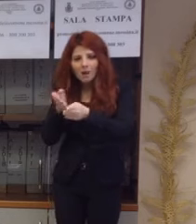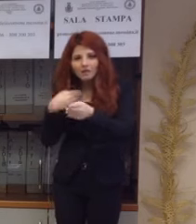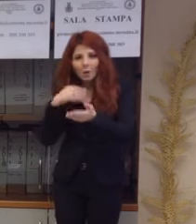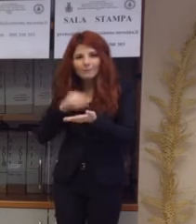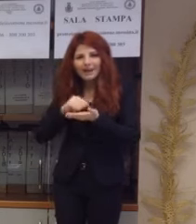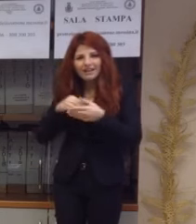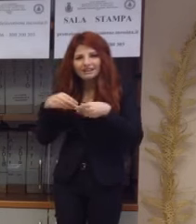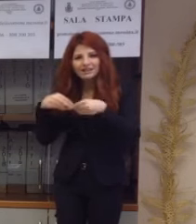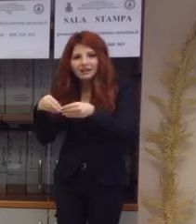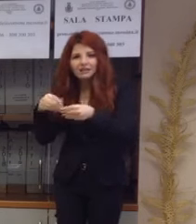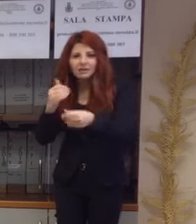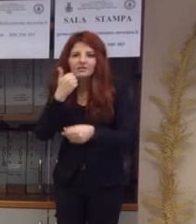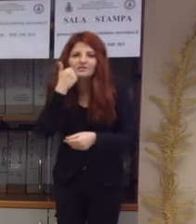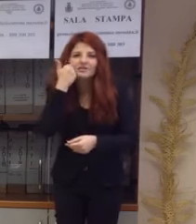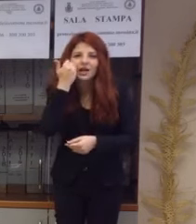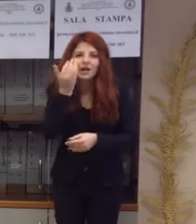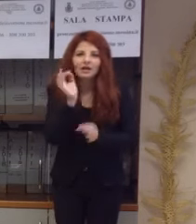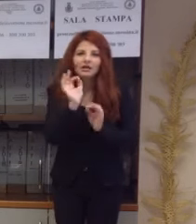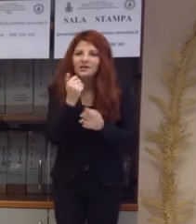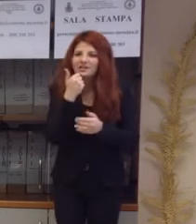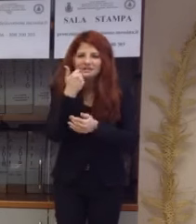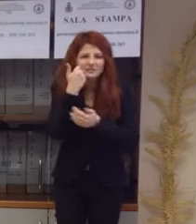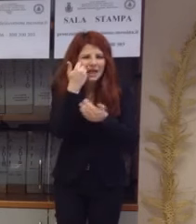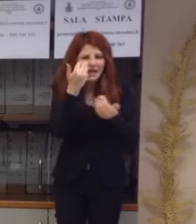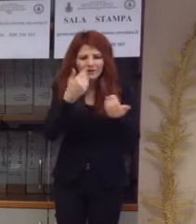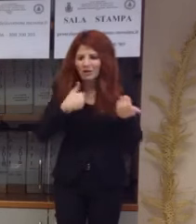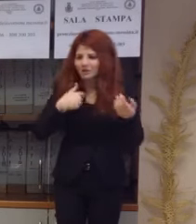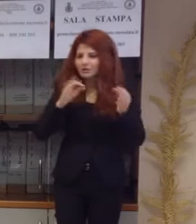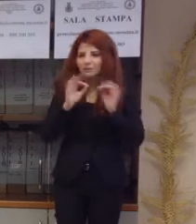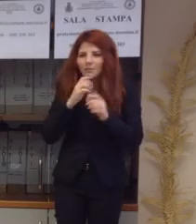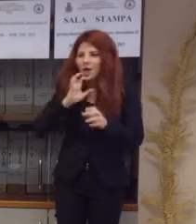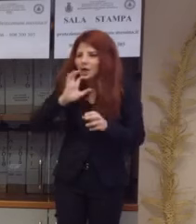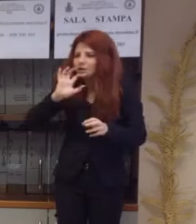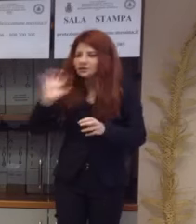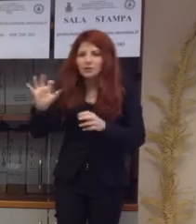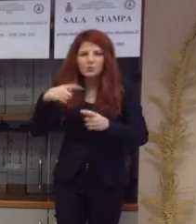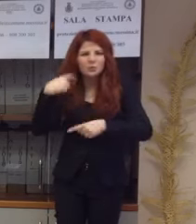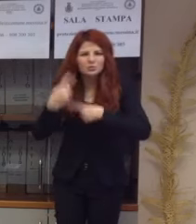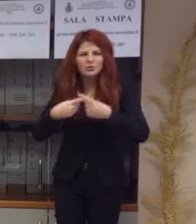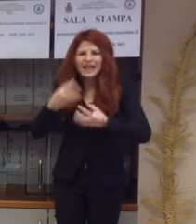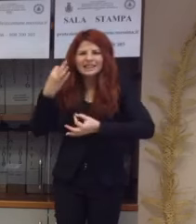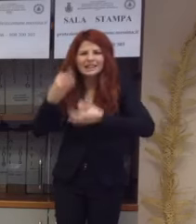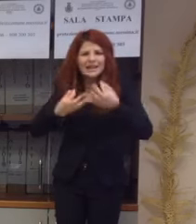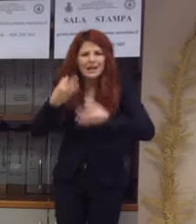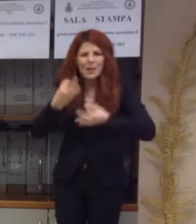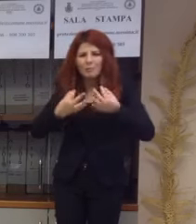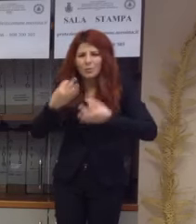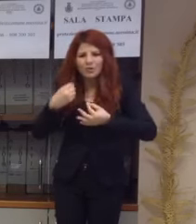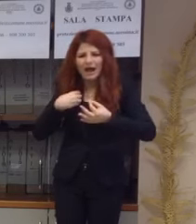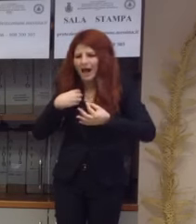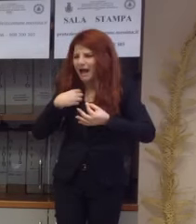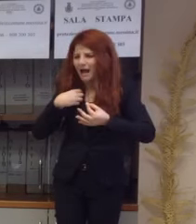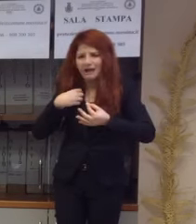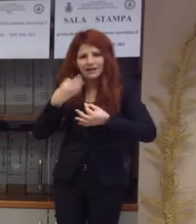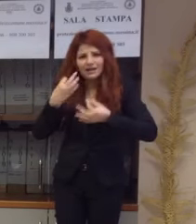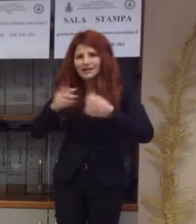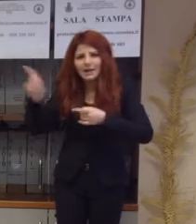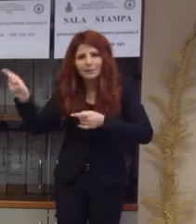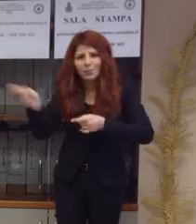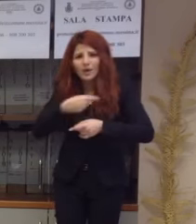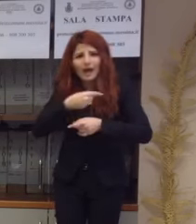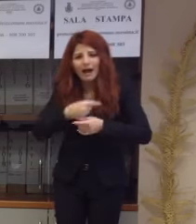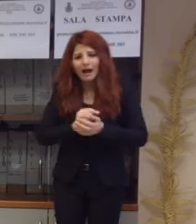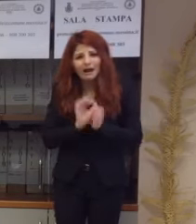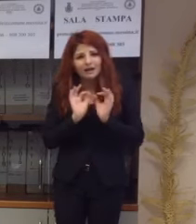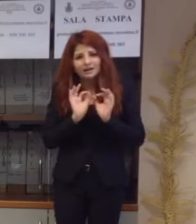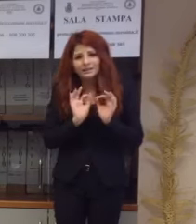vi perseguiterò da un punto di vista giudiziario in tutti i tribunali d'Italia, vi dovete vergognare, e se